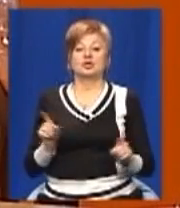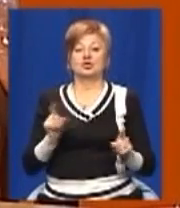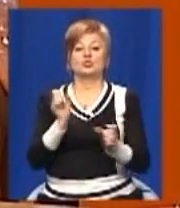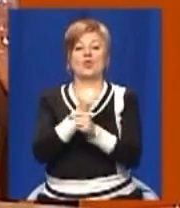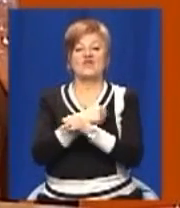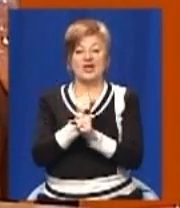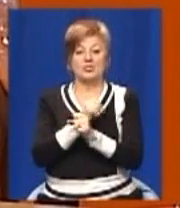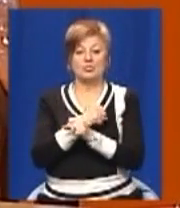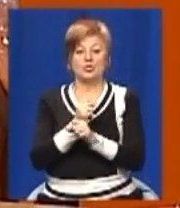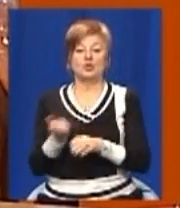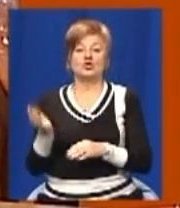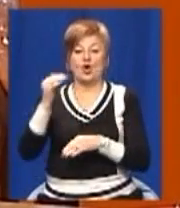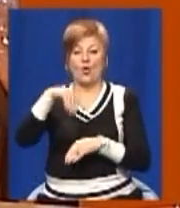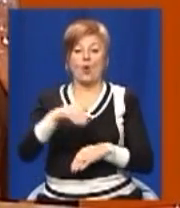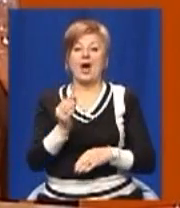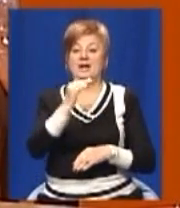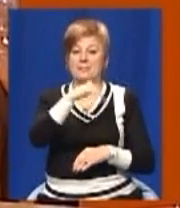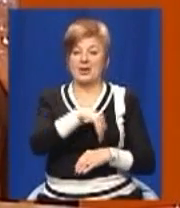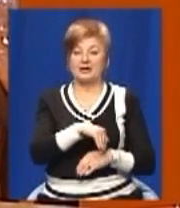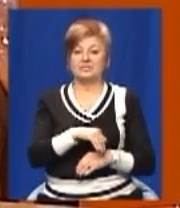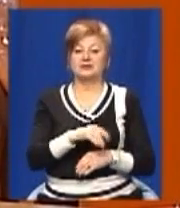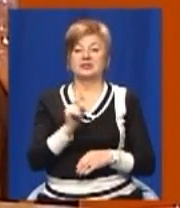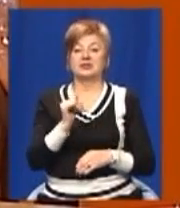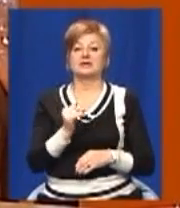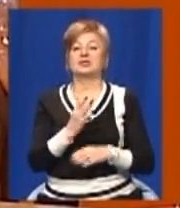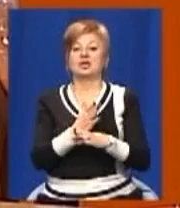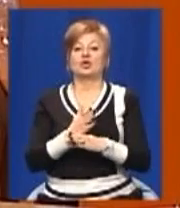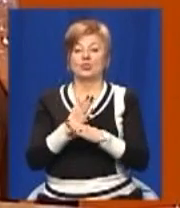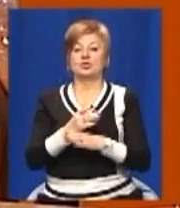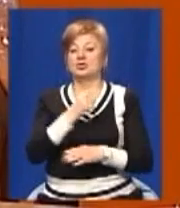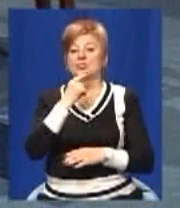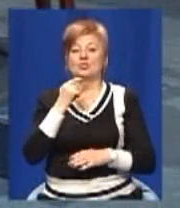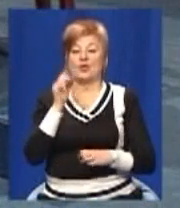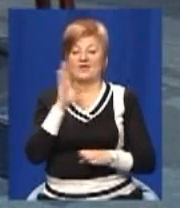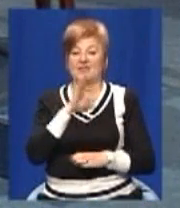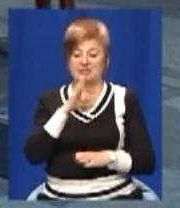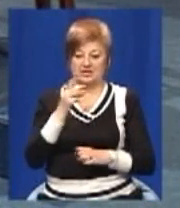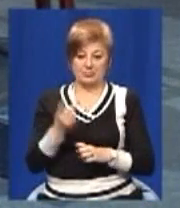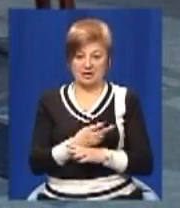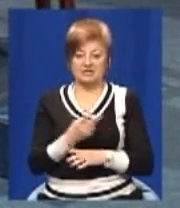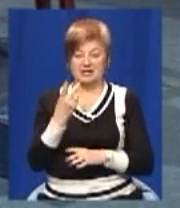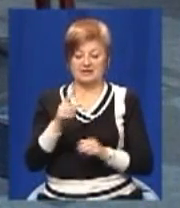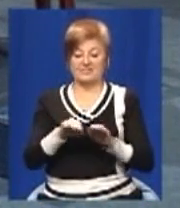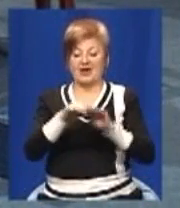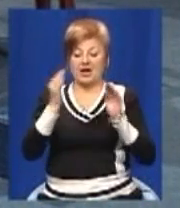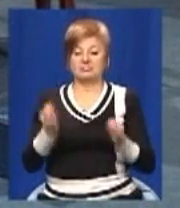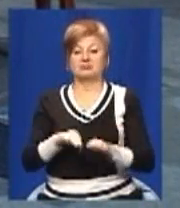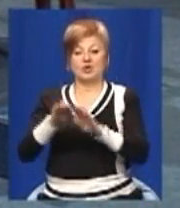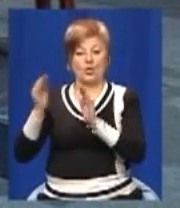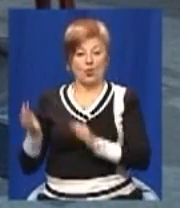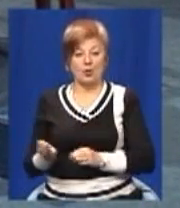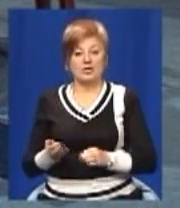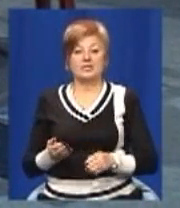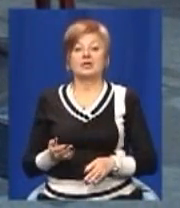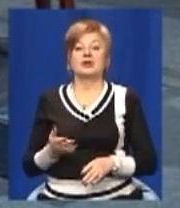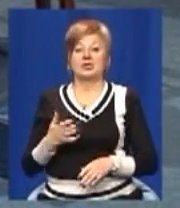вони горбаті і зберігають багато води. У них два великі горби, так. Які де,